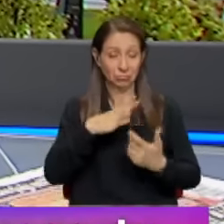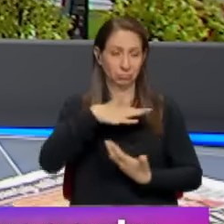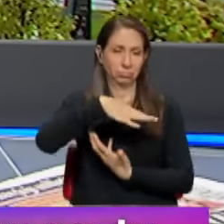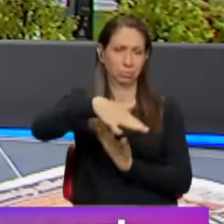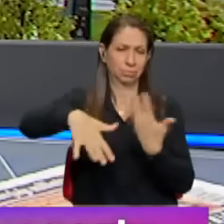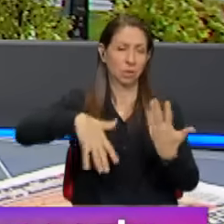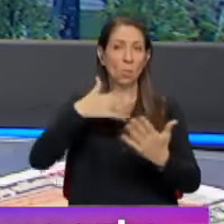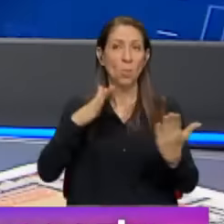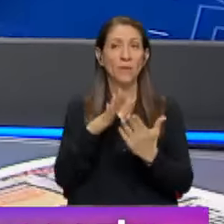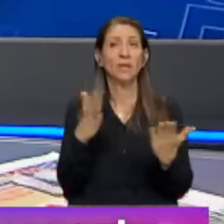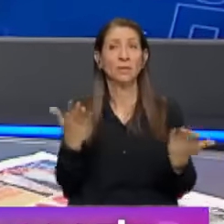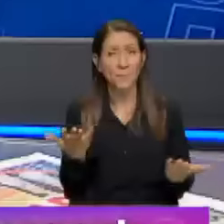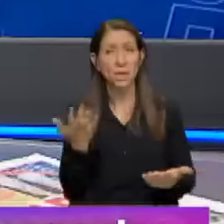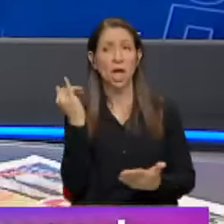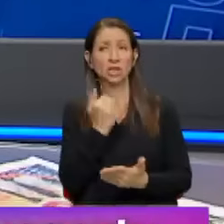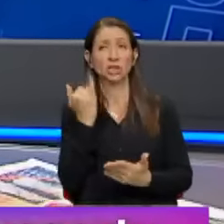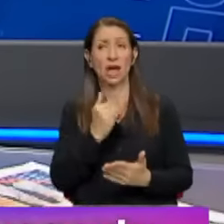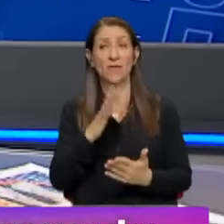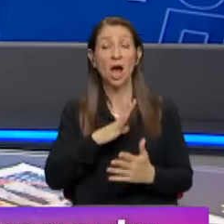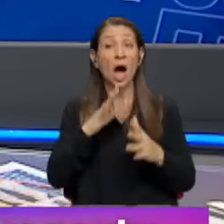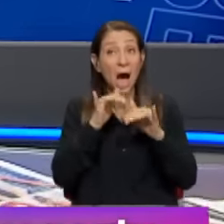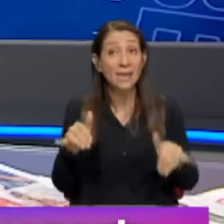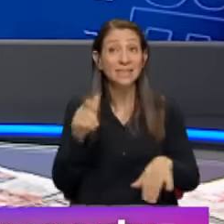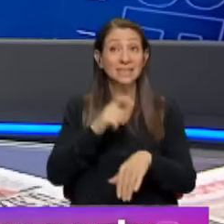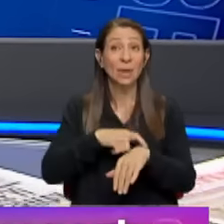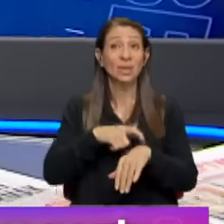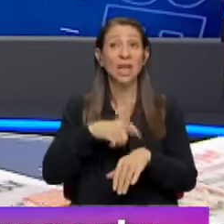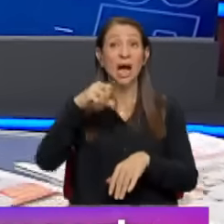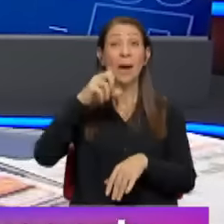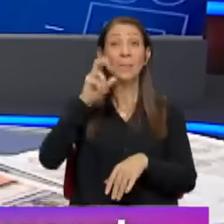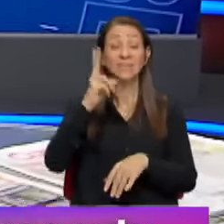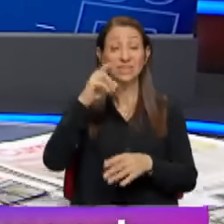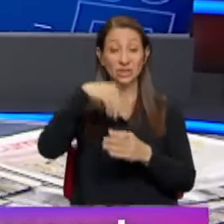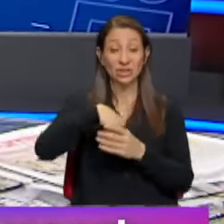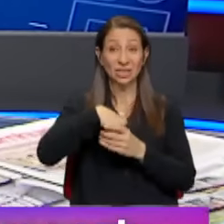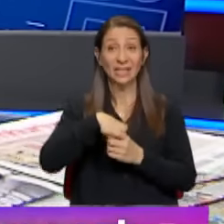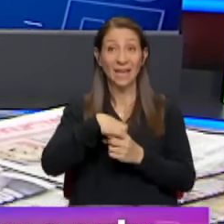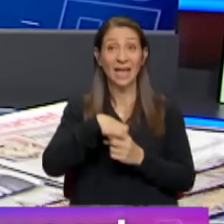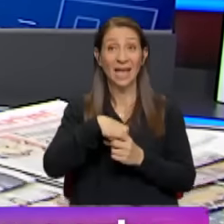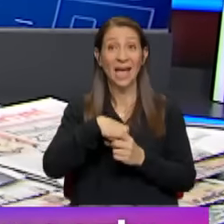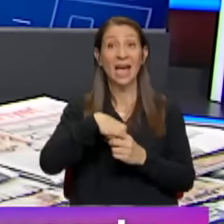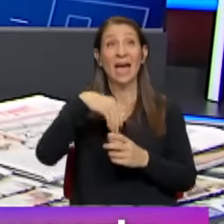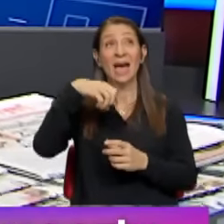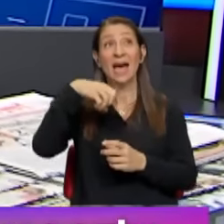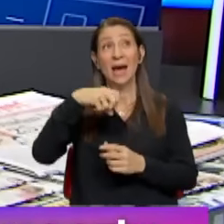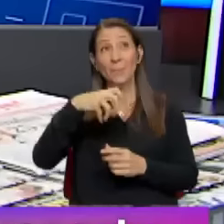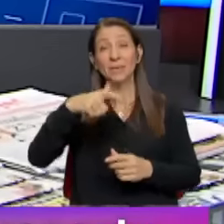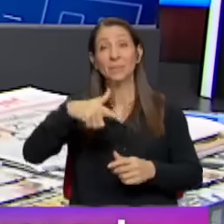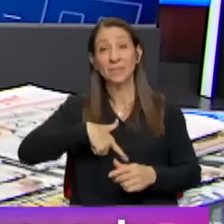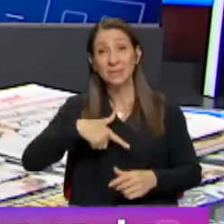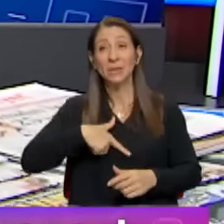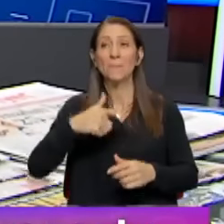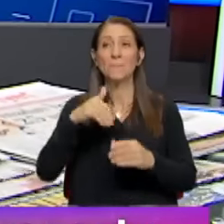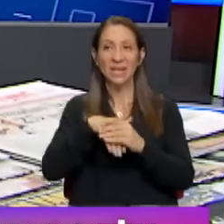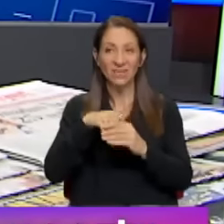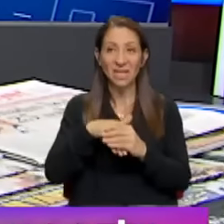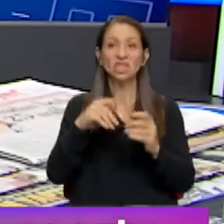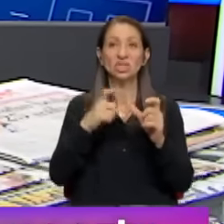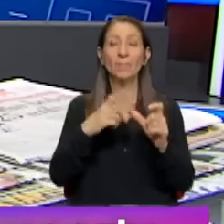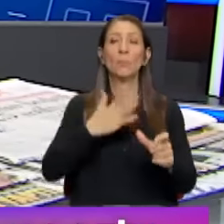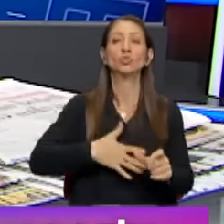yani muhalefetten. Tabii ki eleştiriler geliyor ama aynı zamanda AK Parti'nin içinden de AK Parti'nin İzmir Milletvekili Şebnem